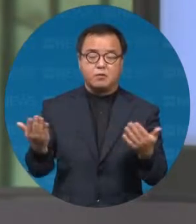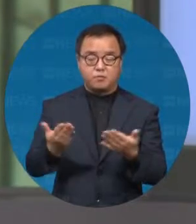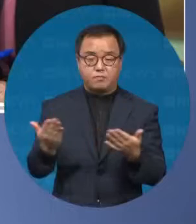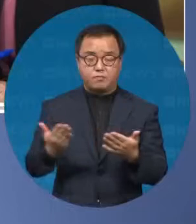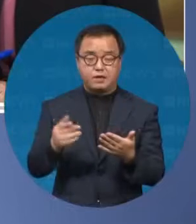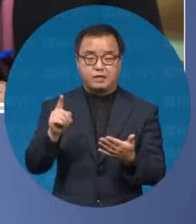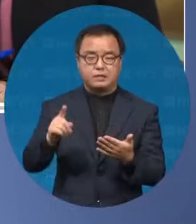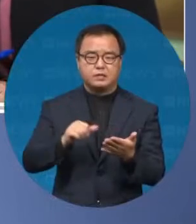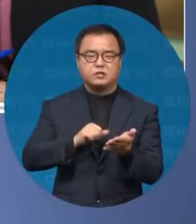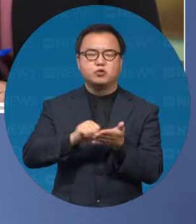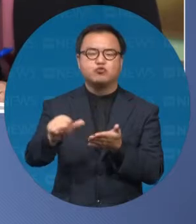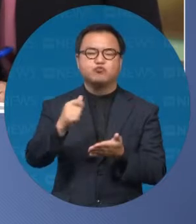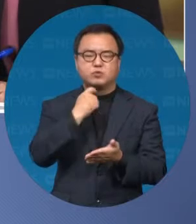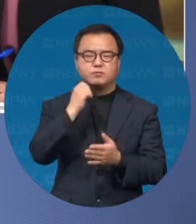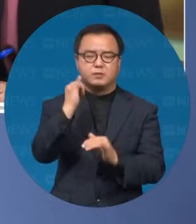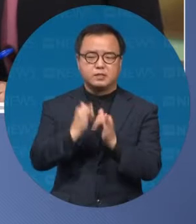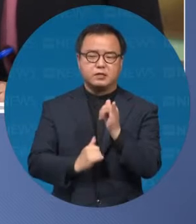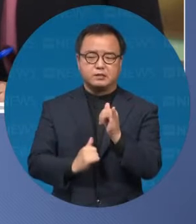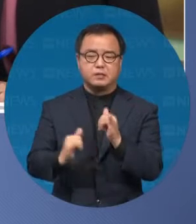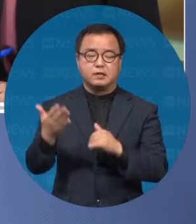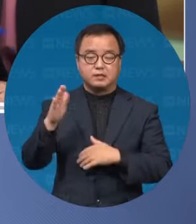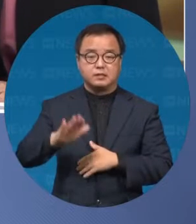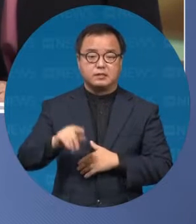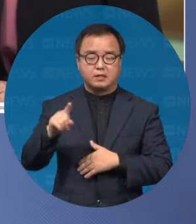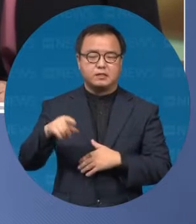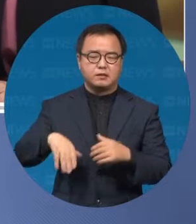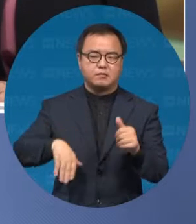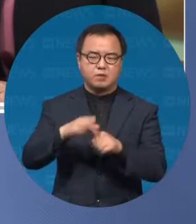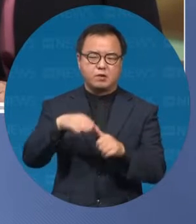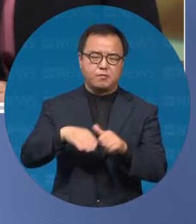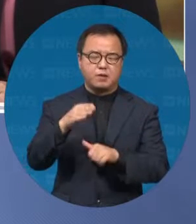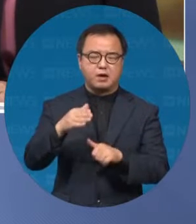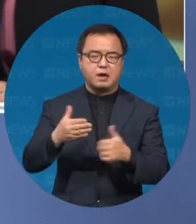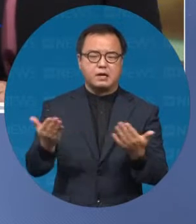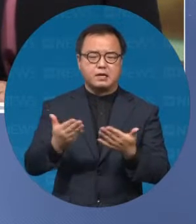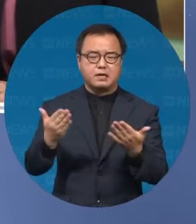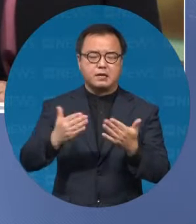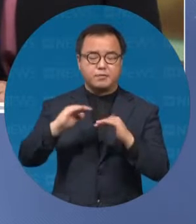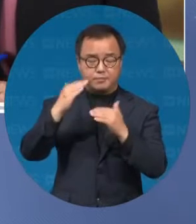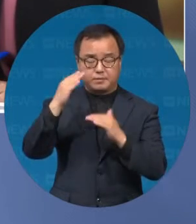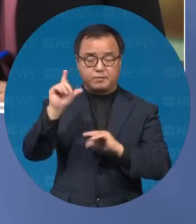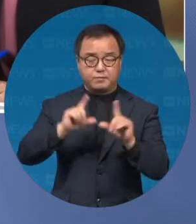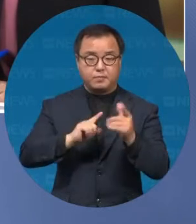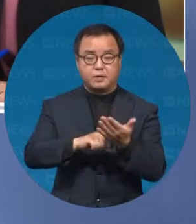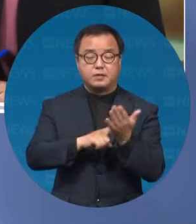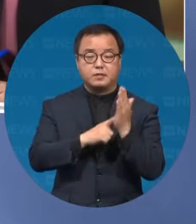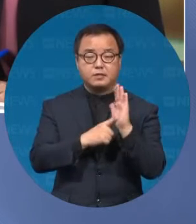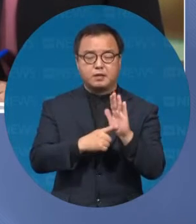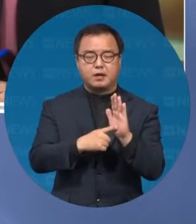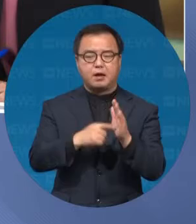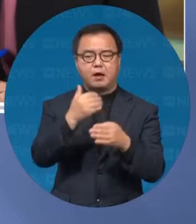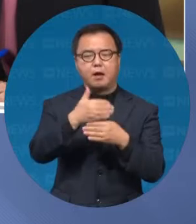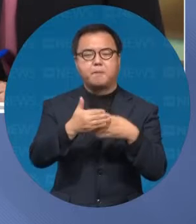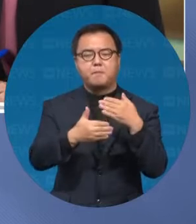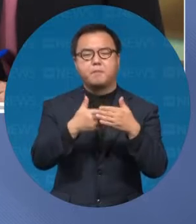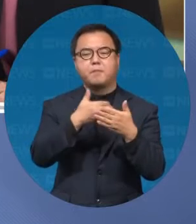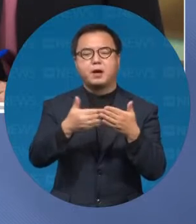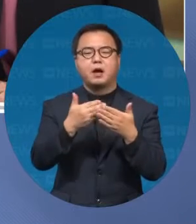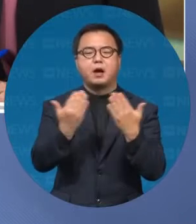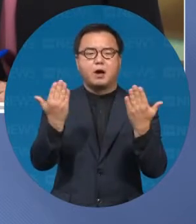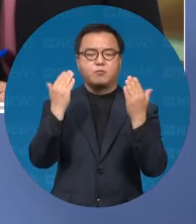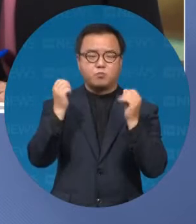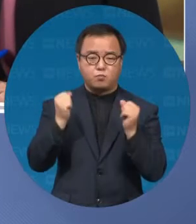드러나는 사건인데 이 원주민 학살이 생생하게 묘사한 5살인 벽화가 하게 오랜시간 자리하면서